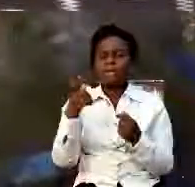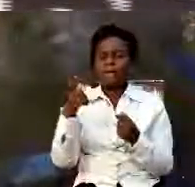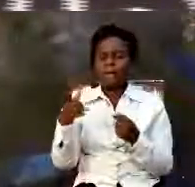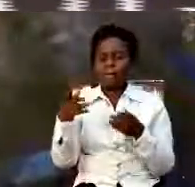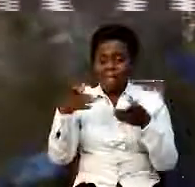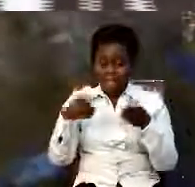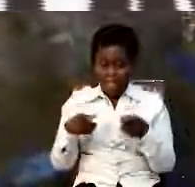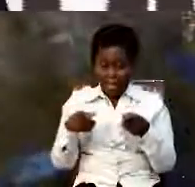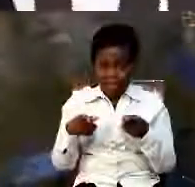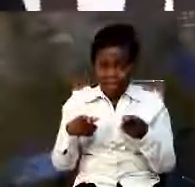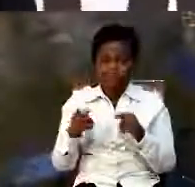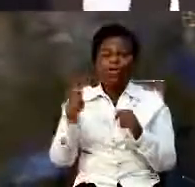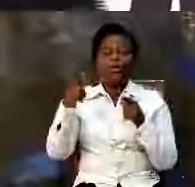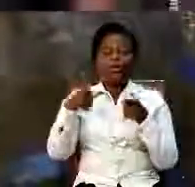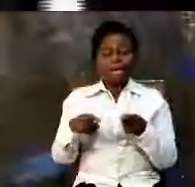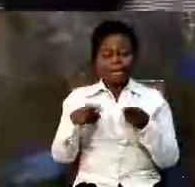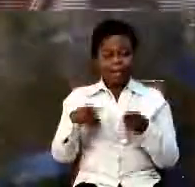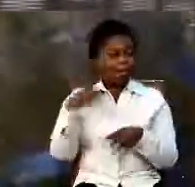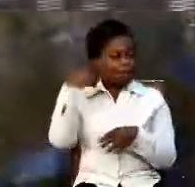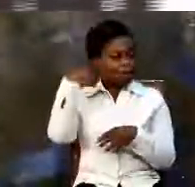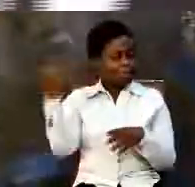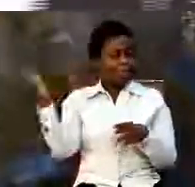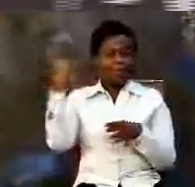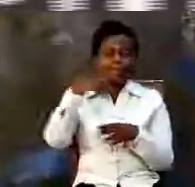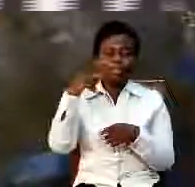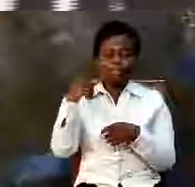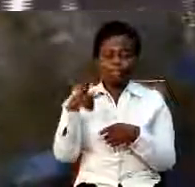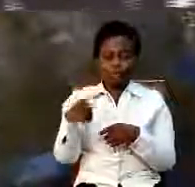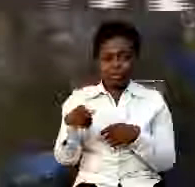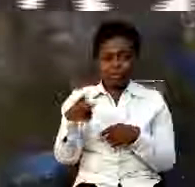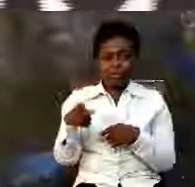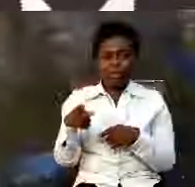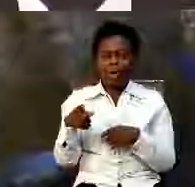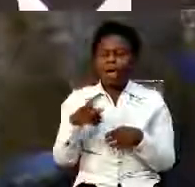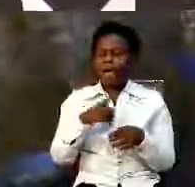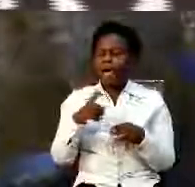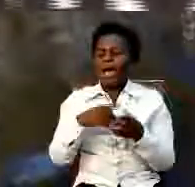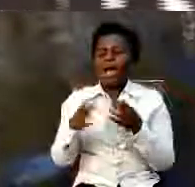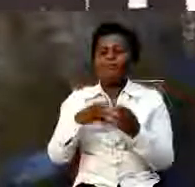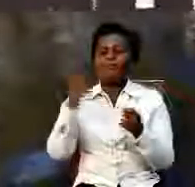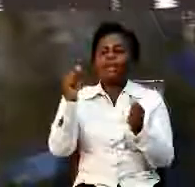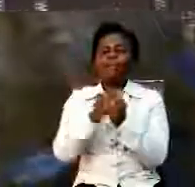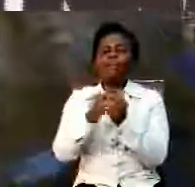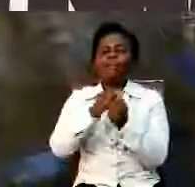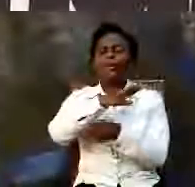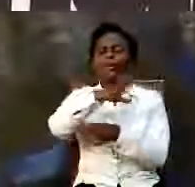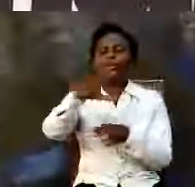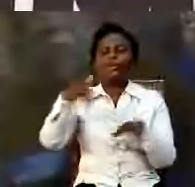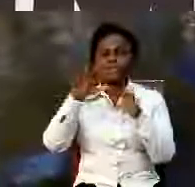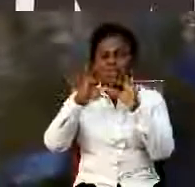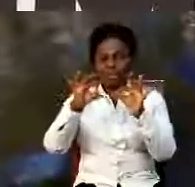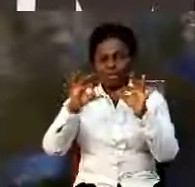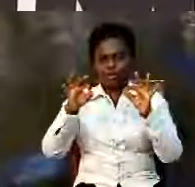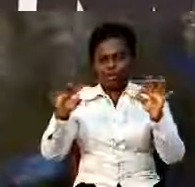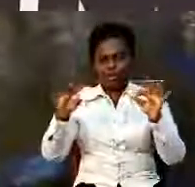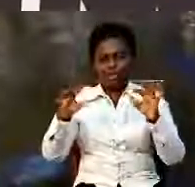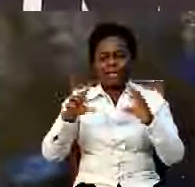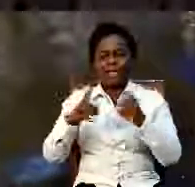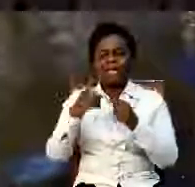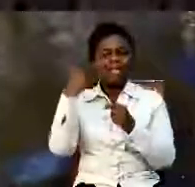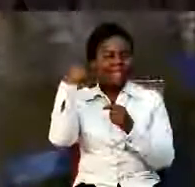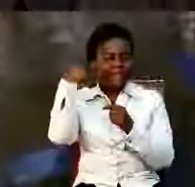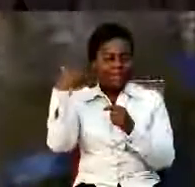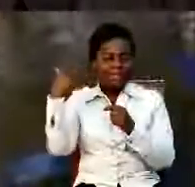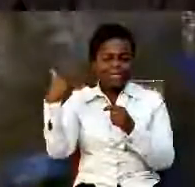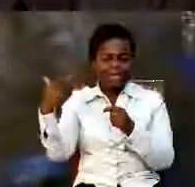amesikia kwa siku hiyo, alichoambiwa ni amefanya mambo yote mazuri kwako, lakini alichosikia ni nepi alizoacha kwenye